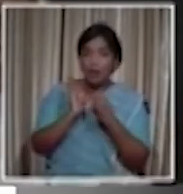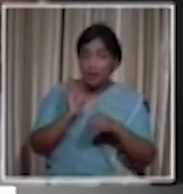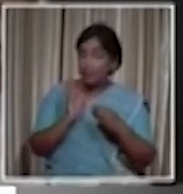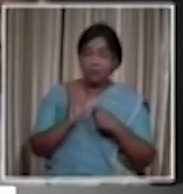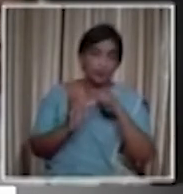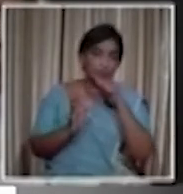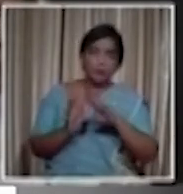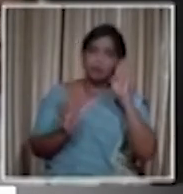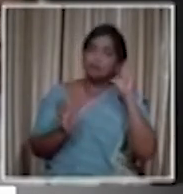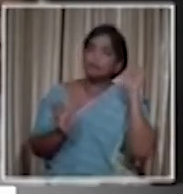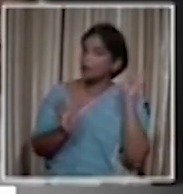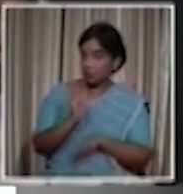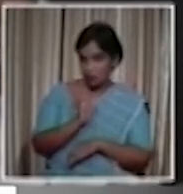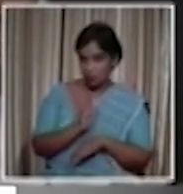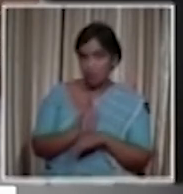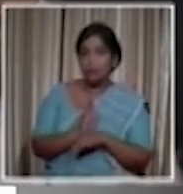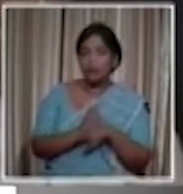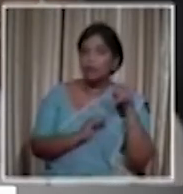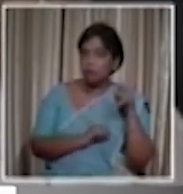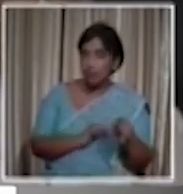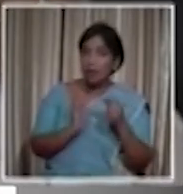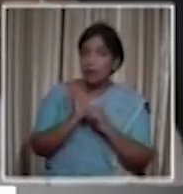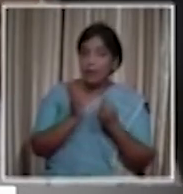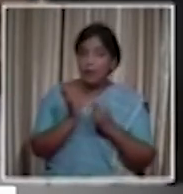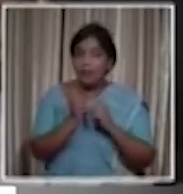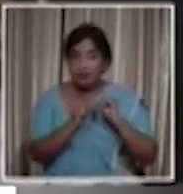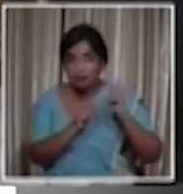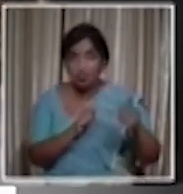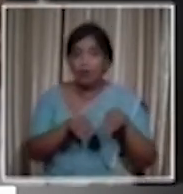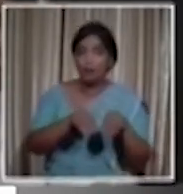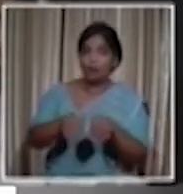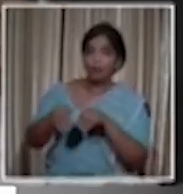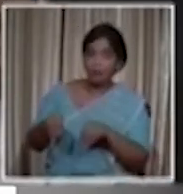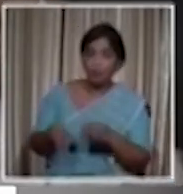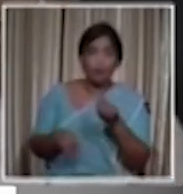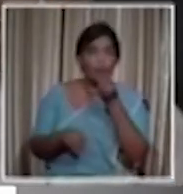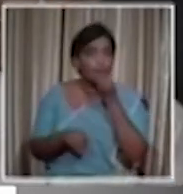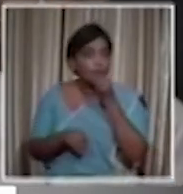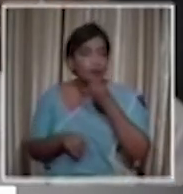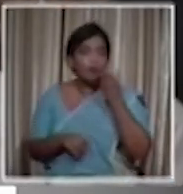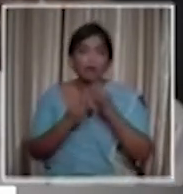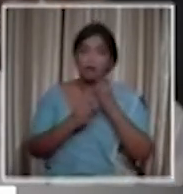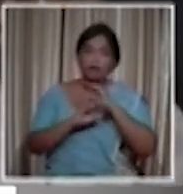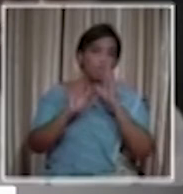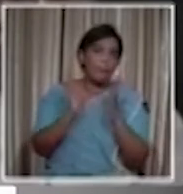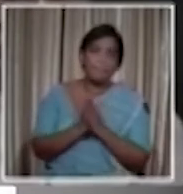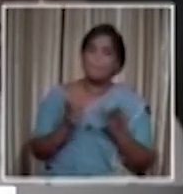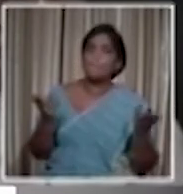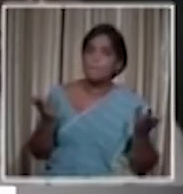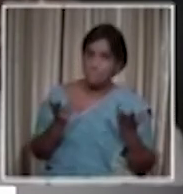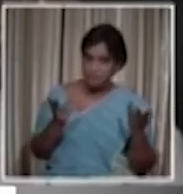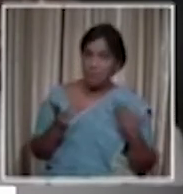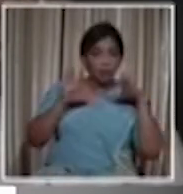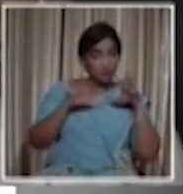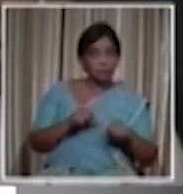ක්‍රියාත්වගෙන පරිදි කපා දානවා මේ අයට ණය ගෙවන්නයි ගොවි තැන් කරන්නයි ආහාර ලබා දෙන්න ඔක්කොම කරන්ට බැරි වෙන නිසා අපි මේ